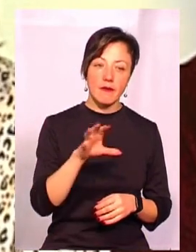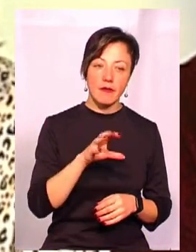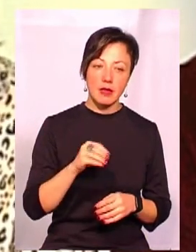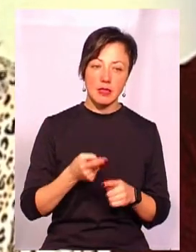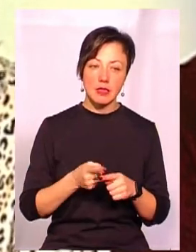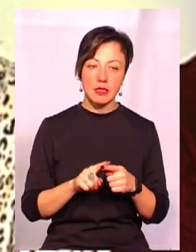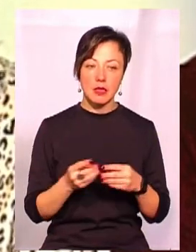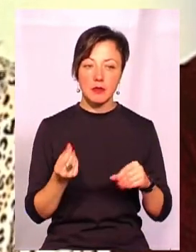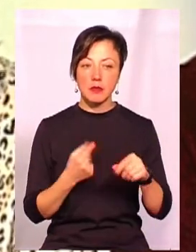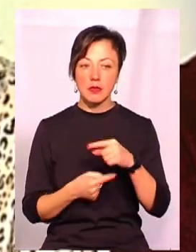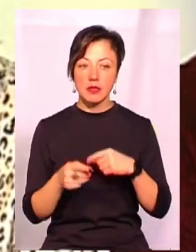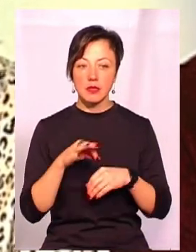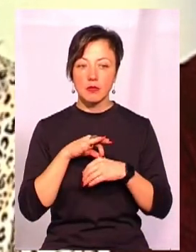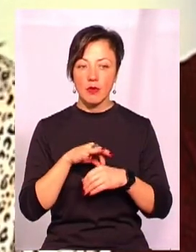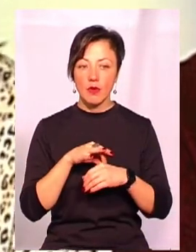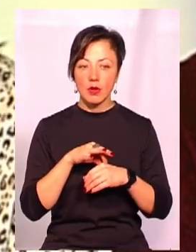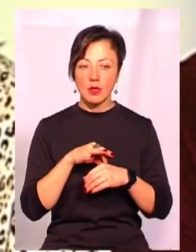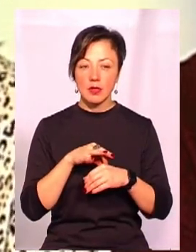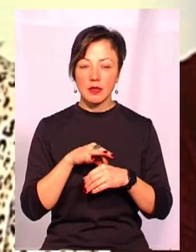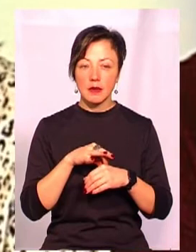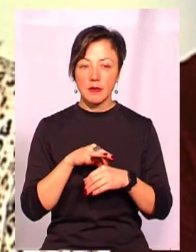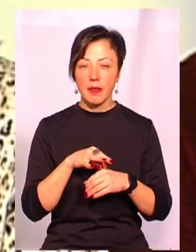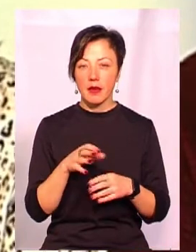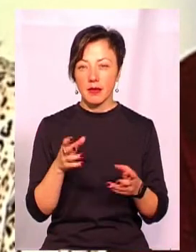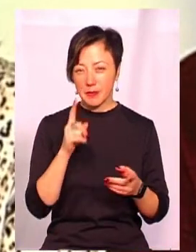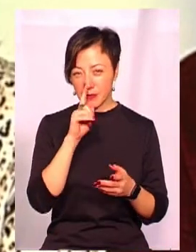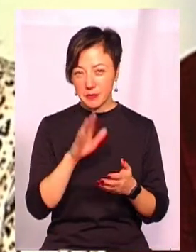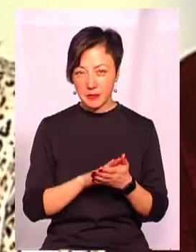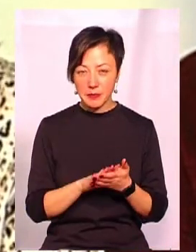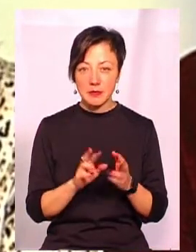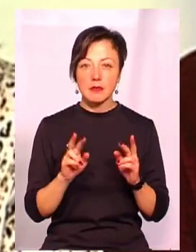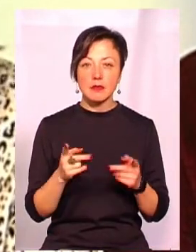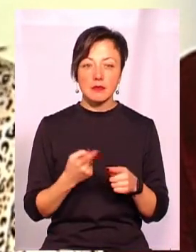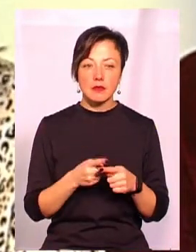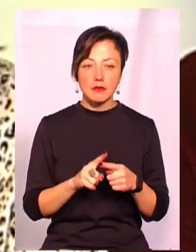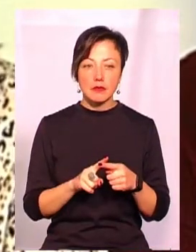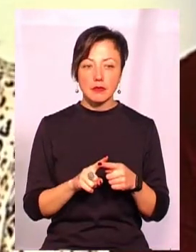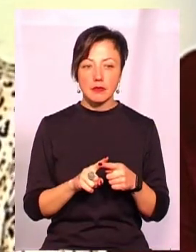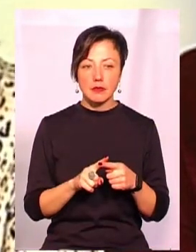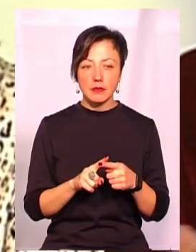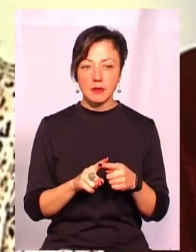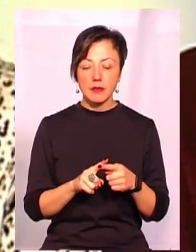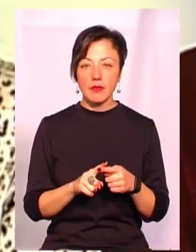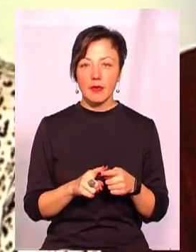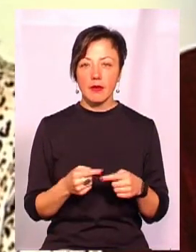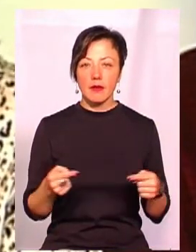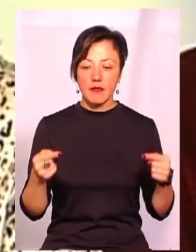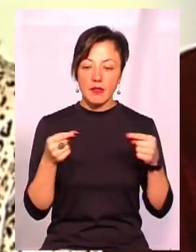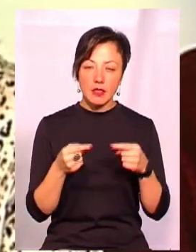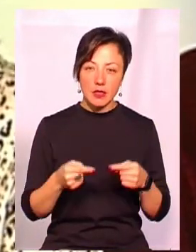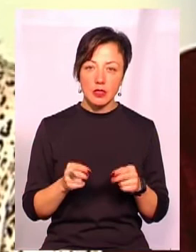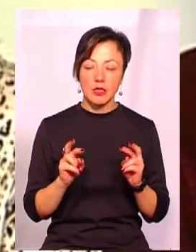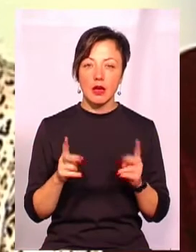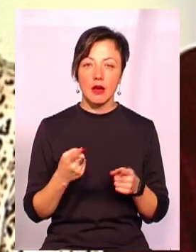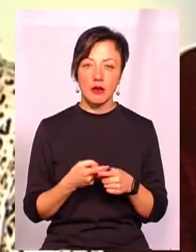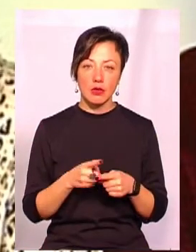весь цей бізнес, який проводиться, він весь сірий. Як його визначити його, або як